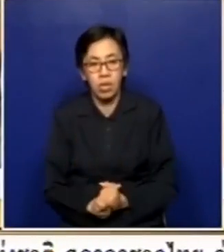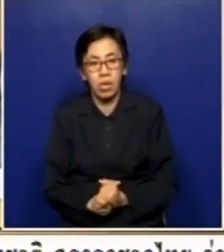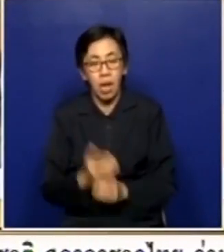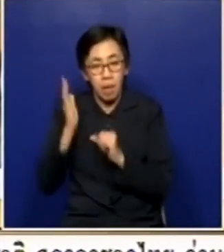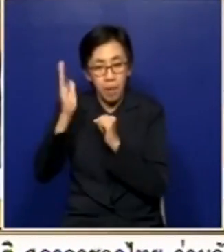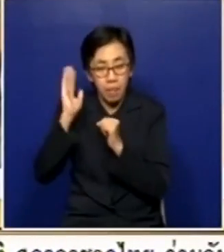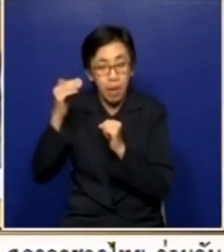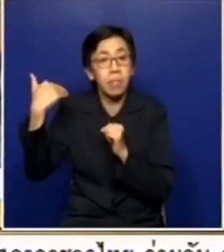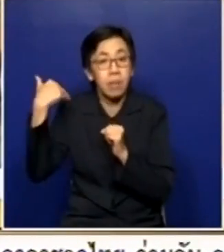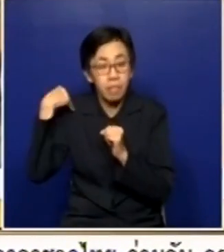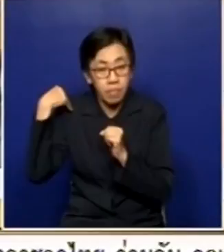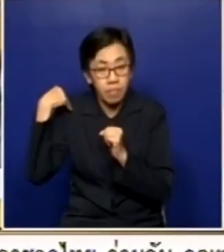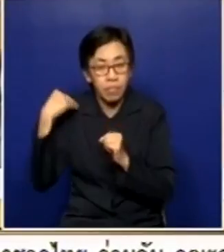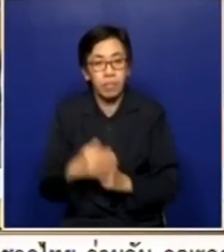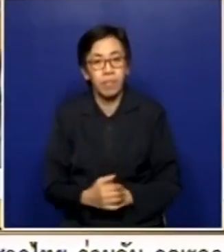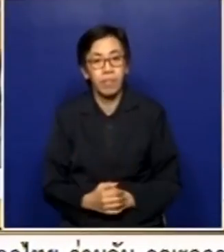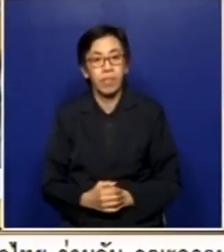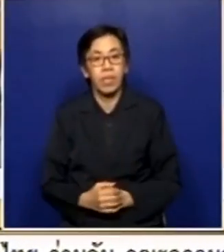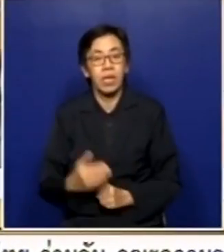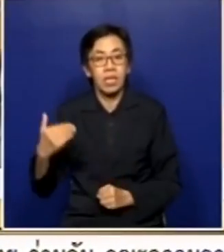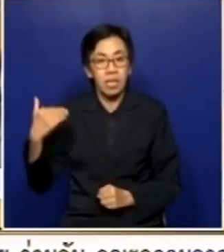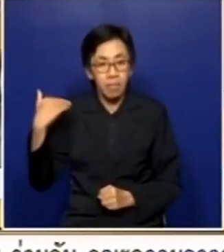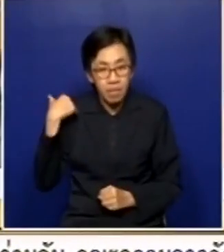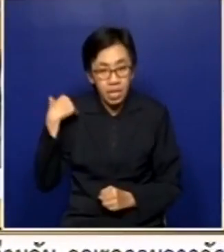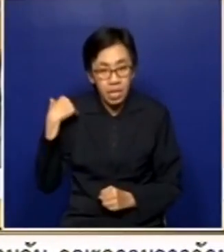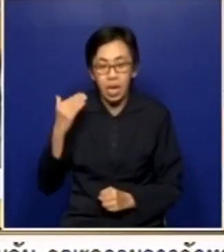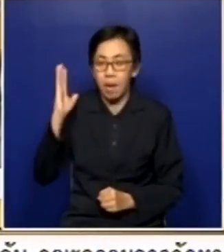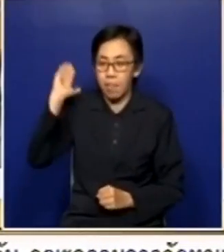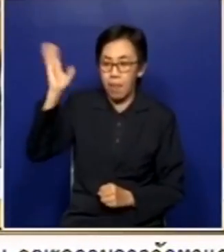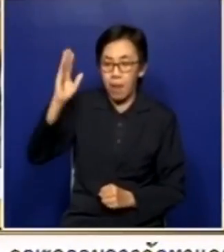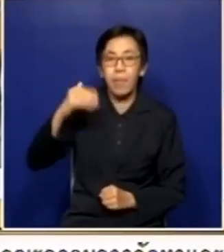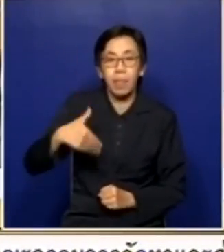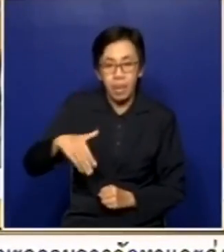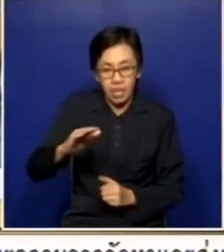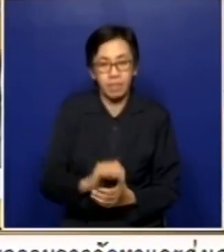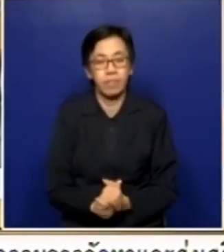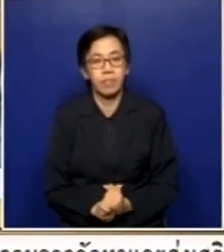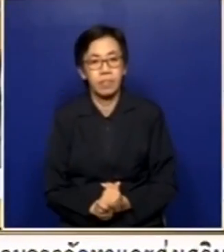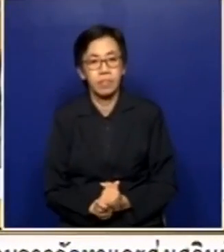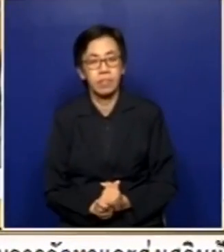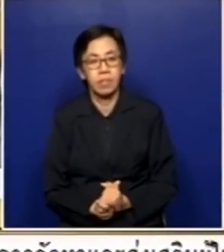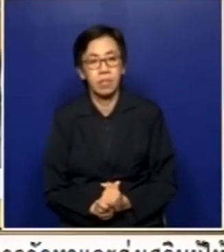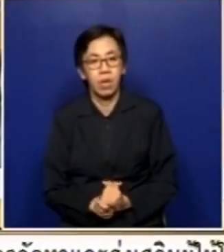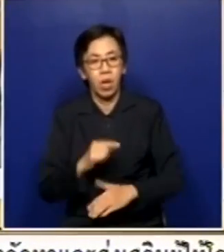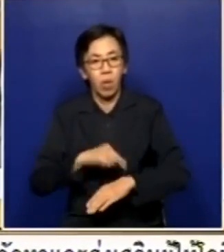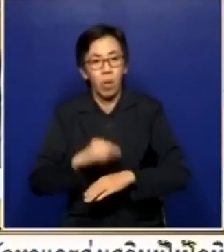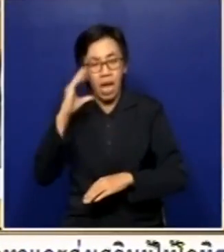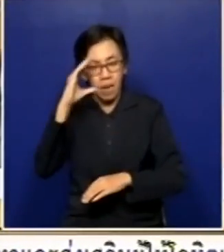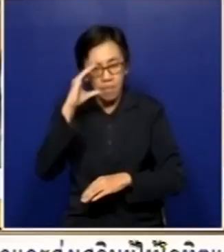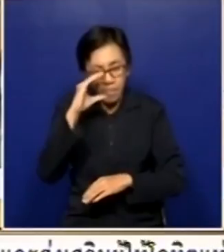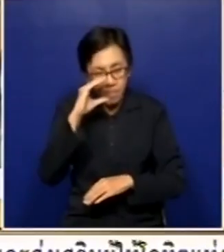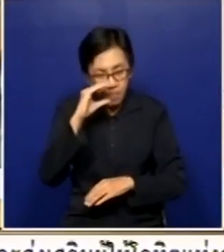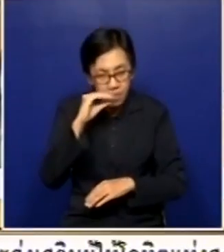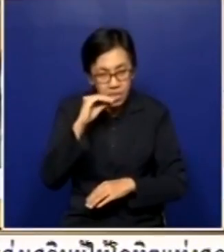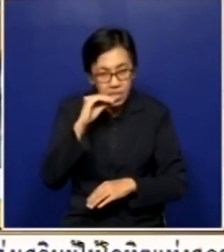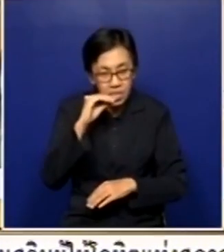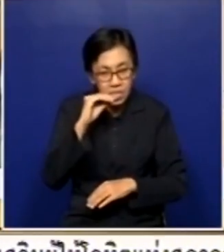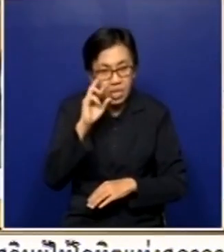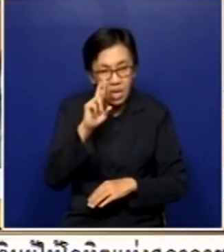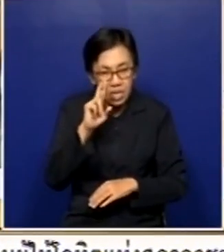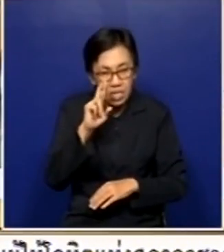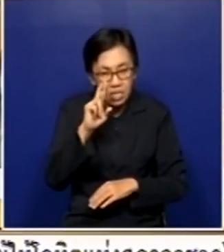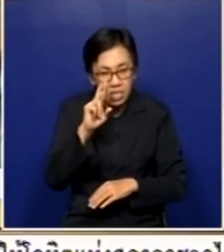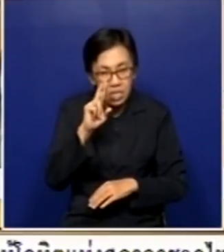พี่ปายไหมครับถ้าไม่มีก็จะได้ให้พี่ปรายทำมันเลยสองยามรุ่งนี้หรอกเราก็จะได้